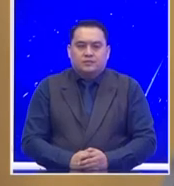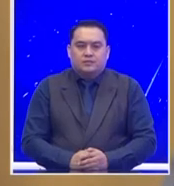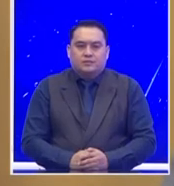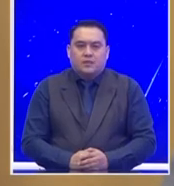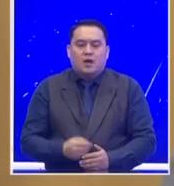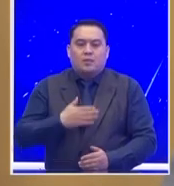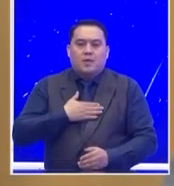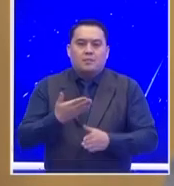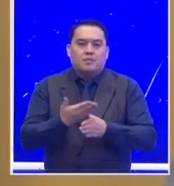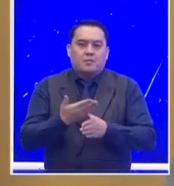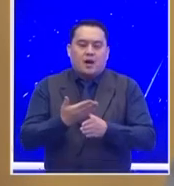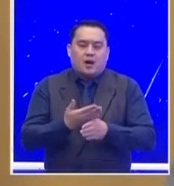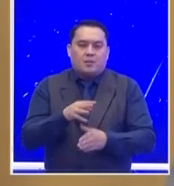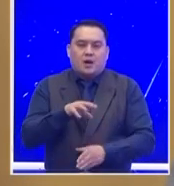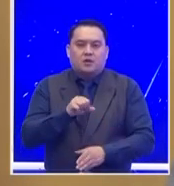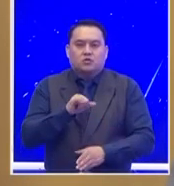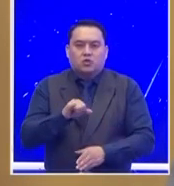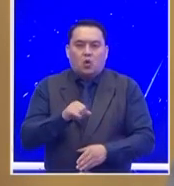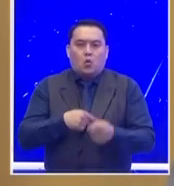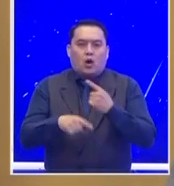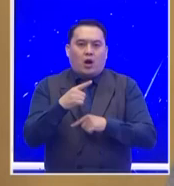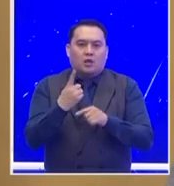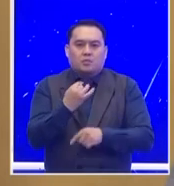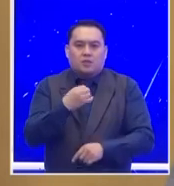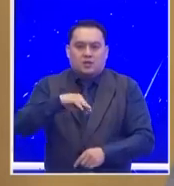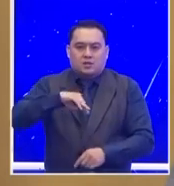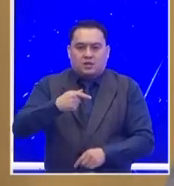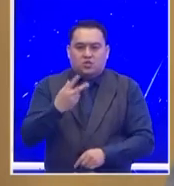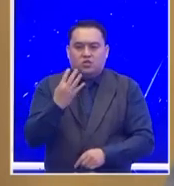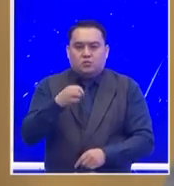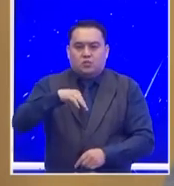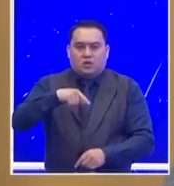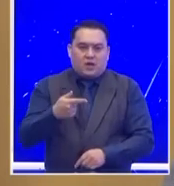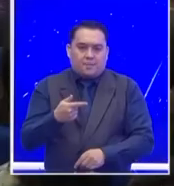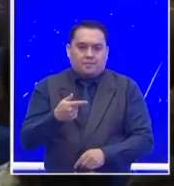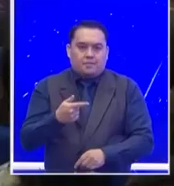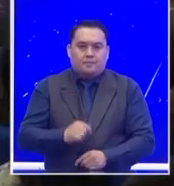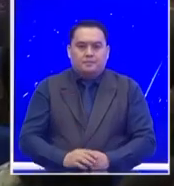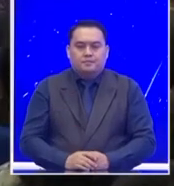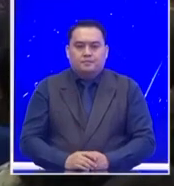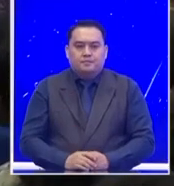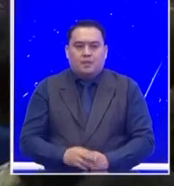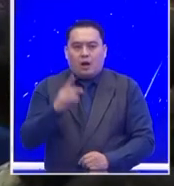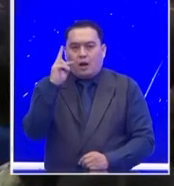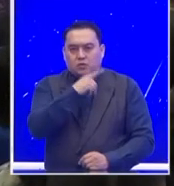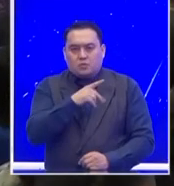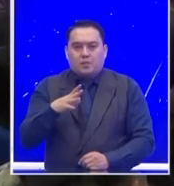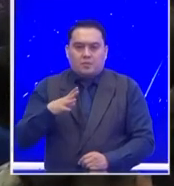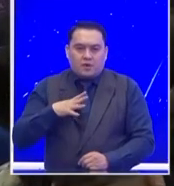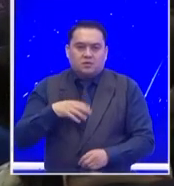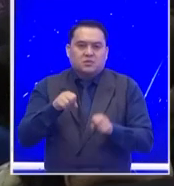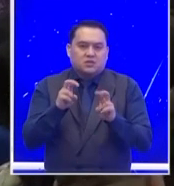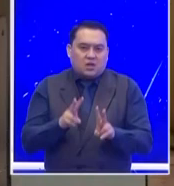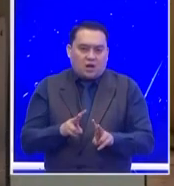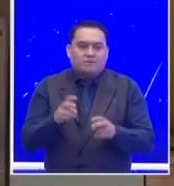Мы помогли учителям Мангыстауской области вернуть 1 миллиард 400 миллионов тенге. По ошибке это было сделано или